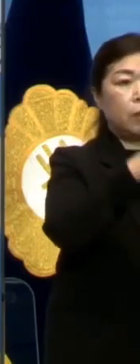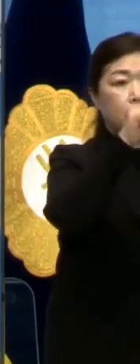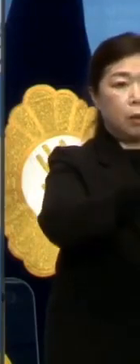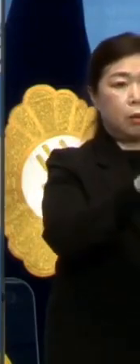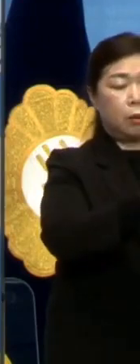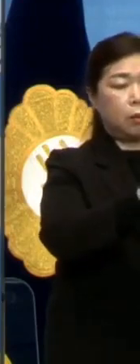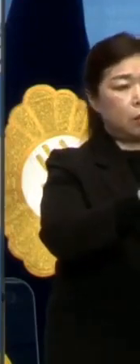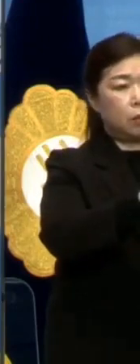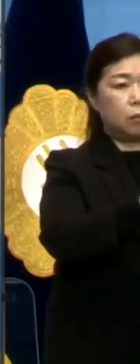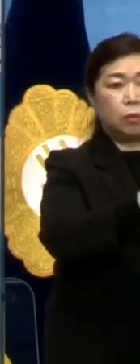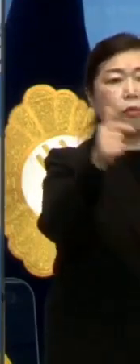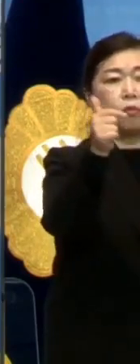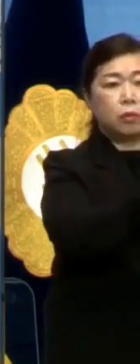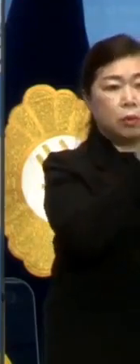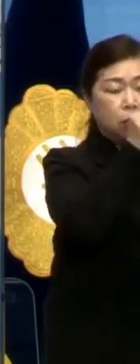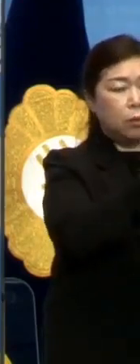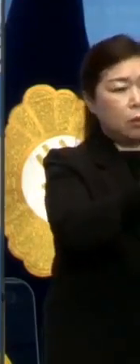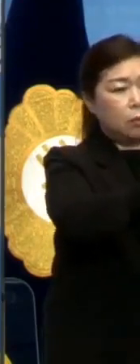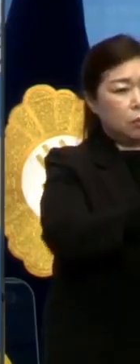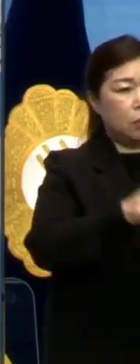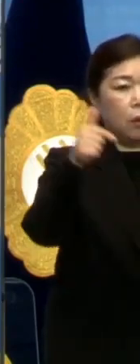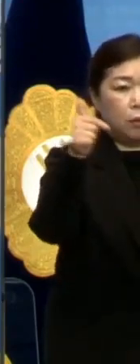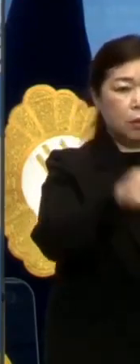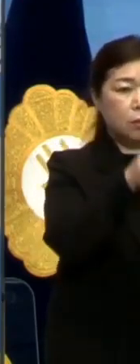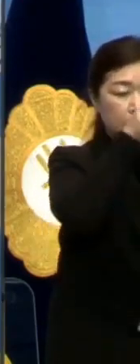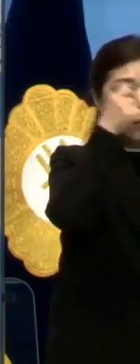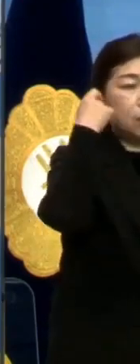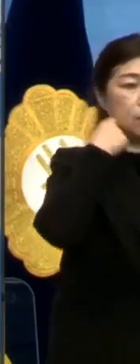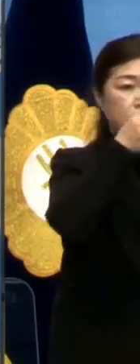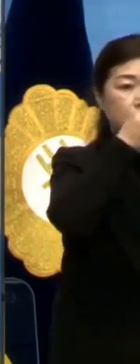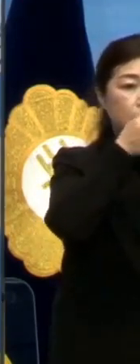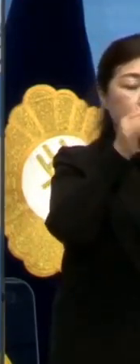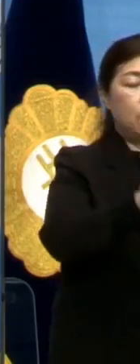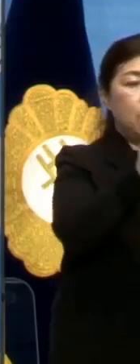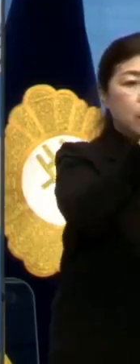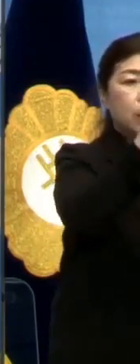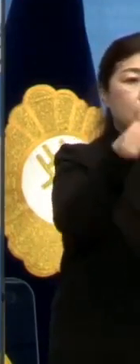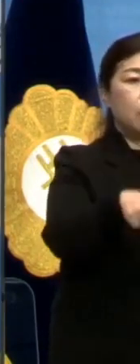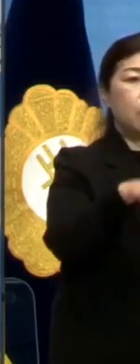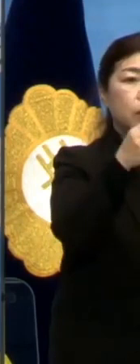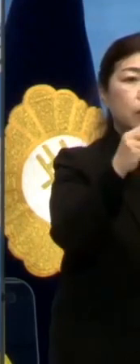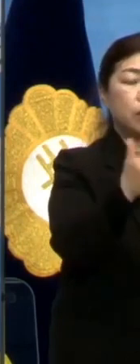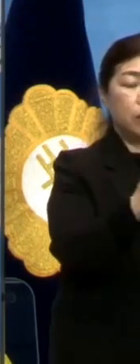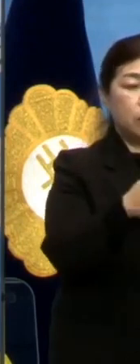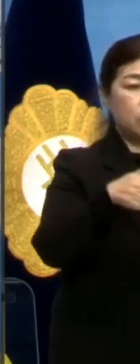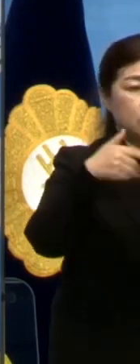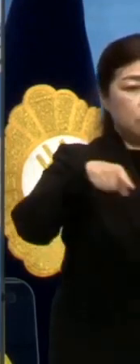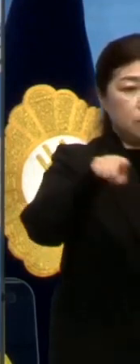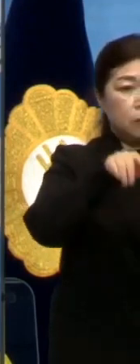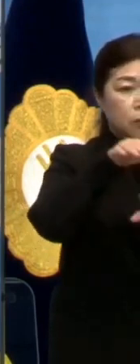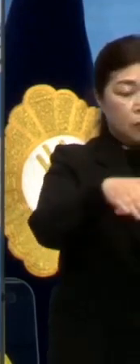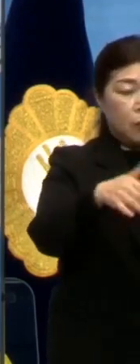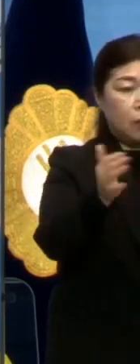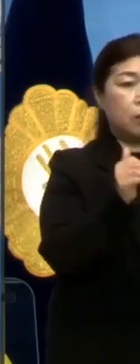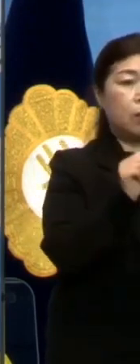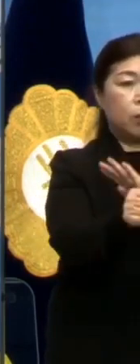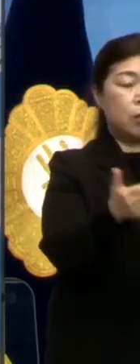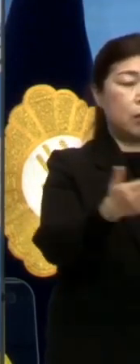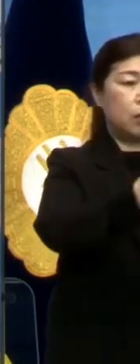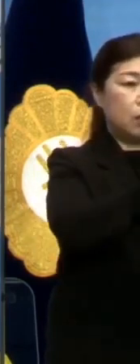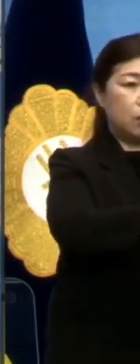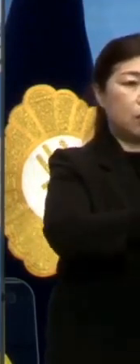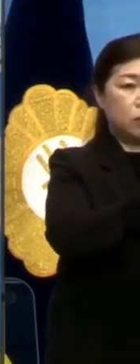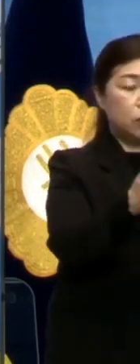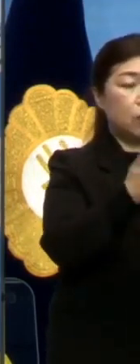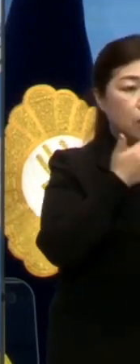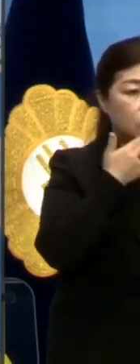후퇴의 조짐이 나타났습니다. 그럼에도 이낙연 더불어민주당 대표는 일하다 죽지 않는 사회, 노동